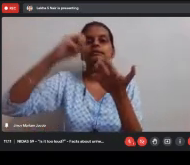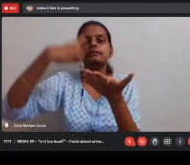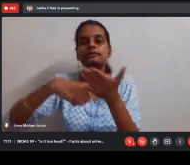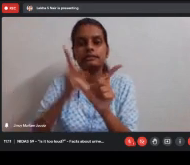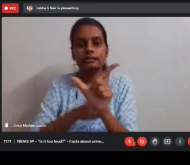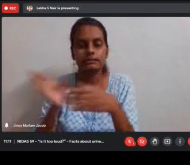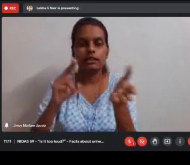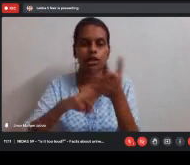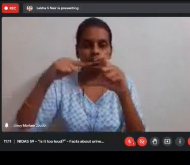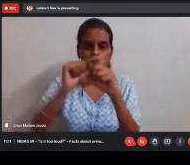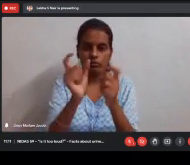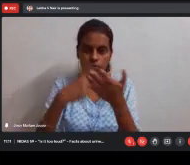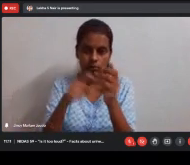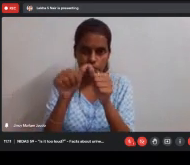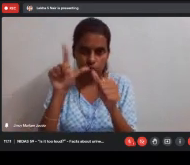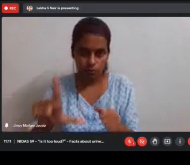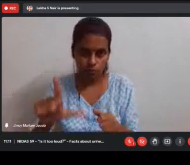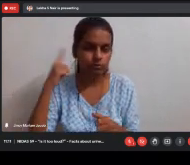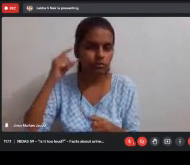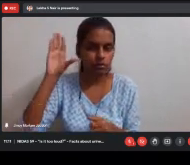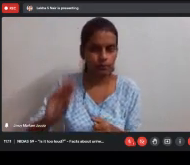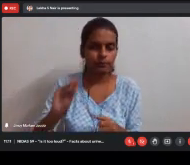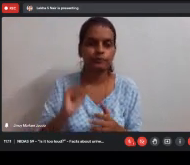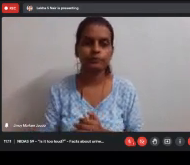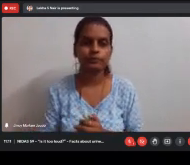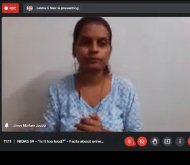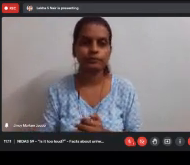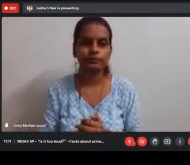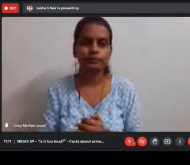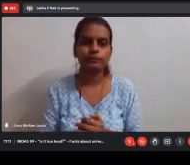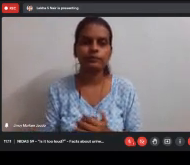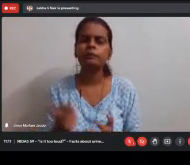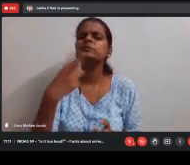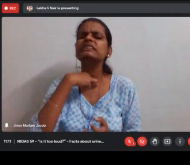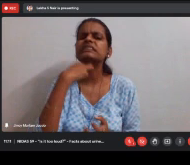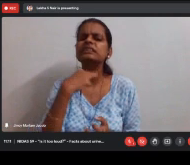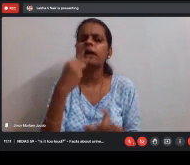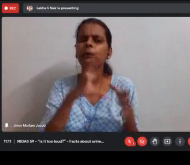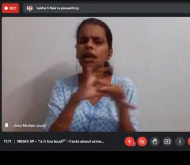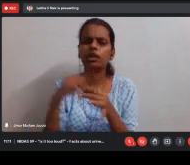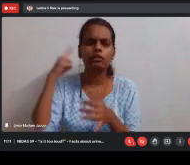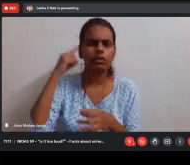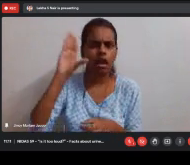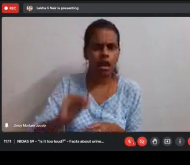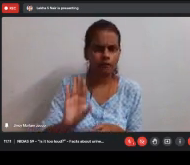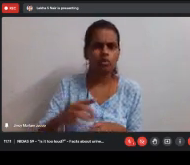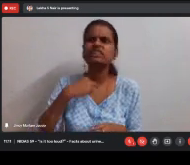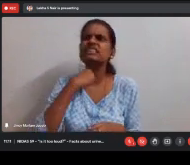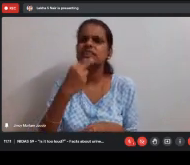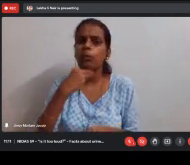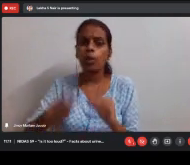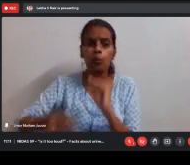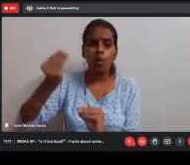നമുക്ക് നോയിസ് ഇൻഡ്യൂസ്ഡ് ഹിയറിംഗ് ലോസ് അല്ലെങ്കിൽ ശബ്ദം കൊണ്ടുണ്ടാകുന്ന കേൾവിക്കുറവ് എന്ന് പറയുന്നത് നമ്മളുടെ ഈ രണ്ടാമത്തെ കാറ്റഗറിയിലാണ് വരുന്നത്.